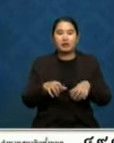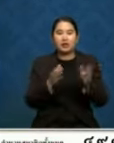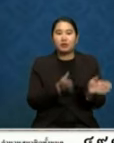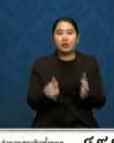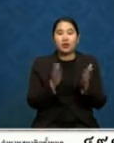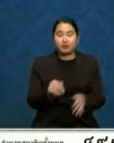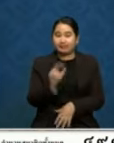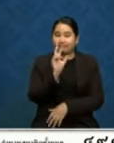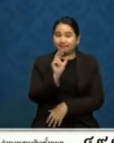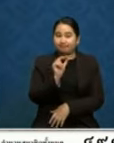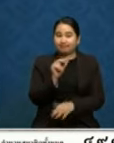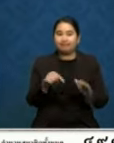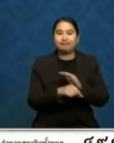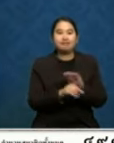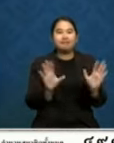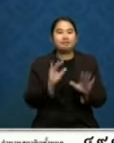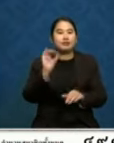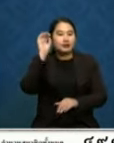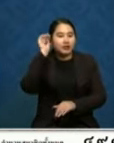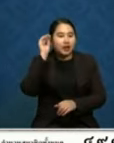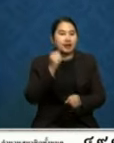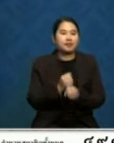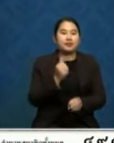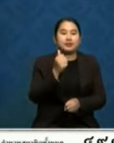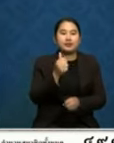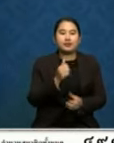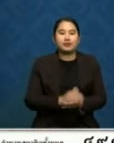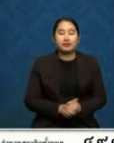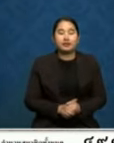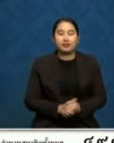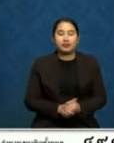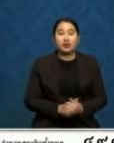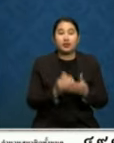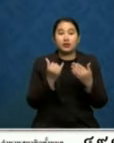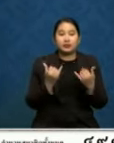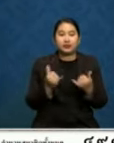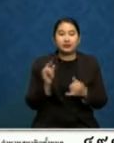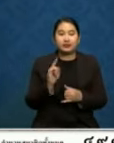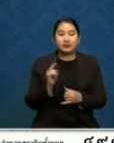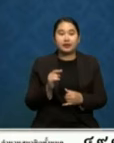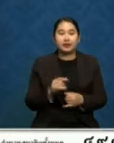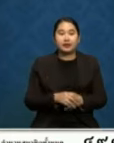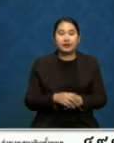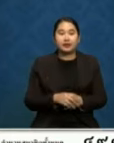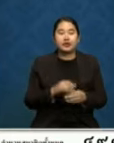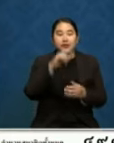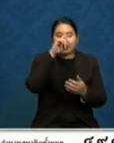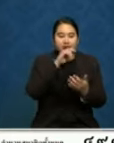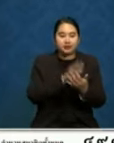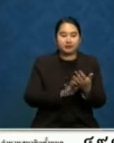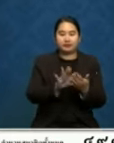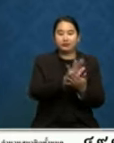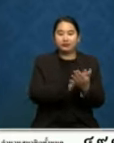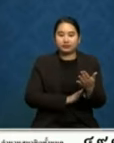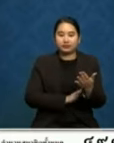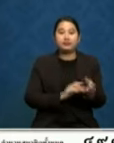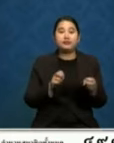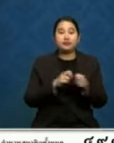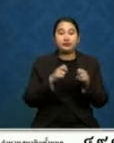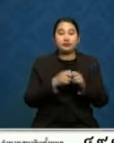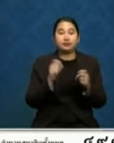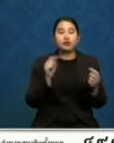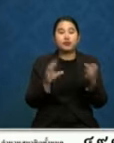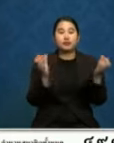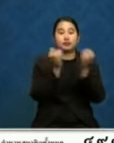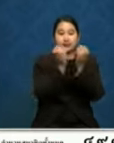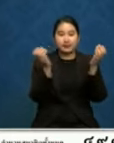ให้โปร่งใสแล้วก็เป็นที่น่าเชื่อถือได้วันนี้ครับท่านประธานครับปัจจุบันจบคือประเทศไทยนั้นติดกับดักเรื่องธรรมาภิ